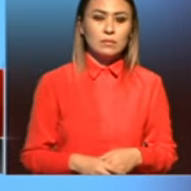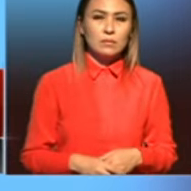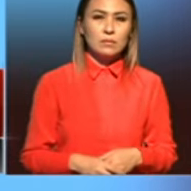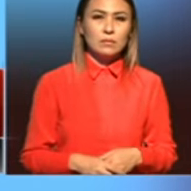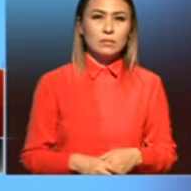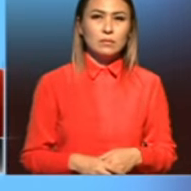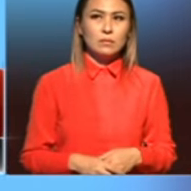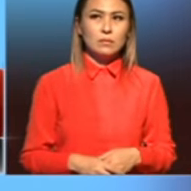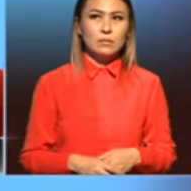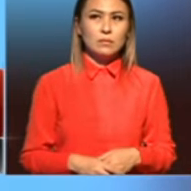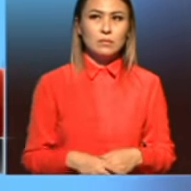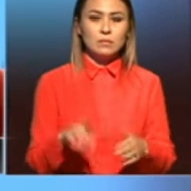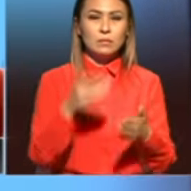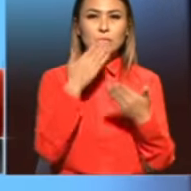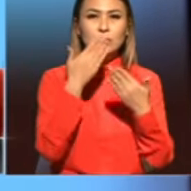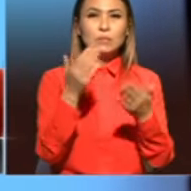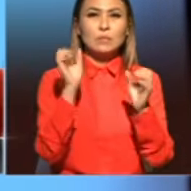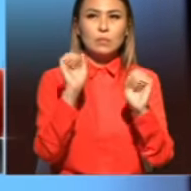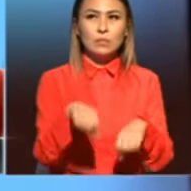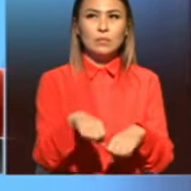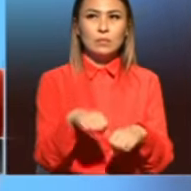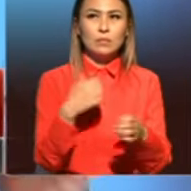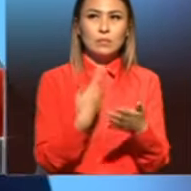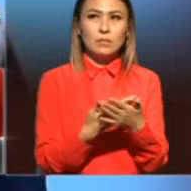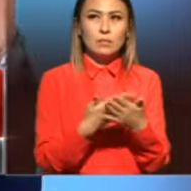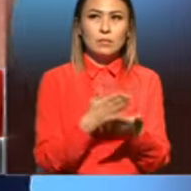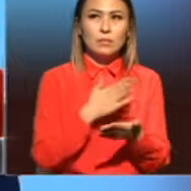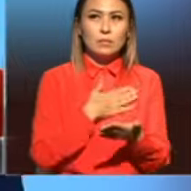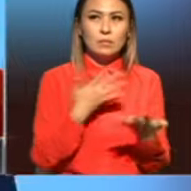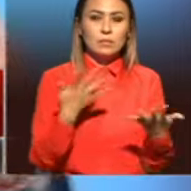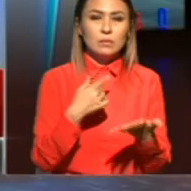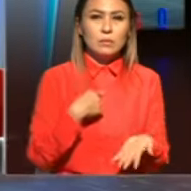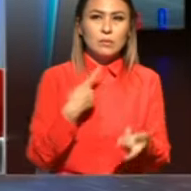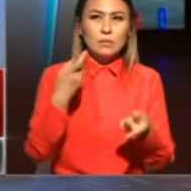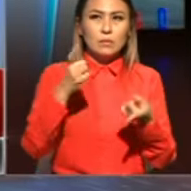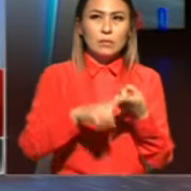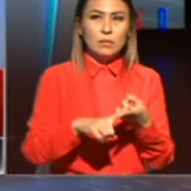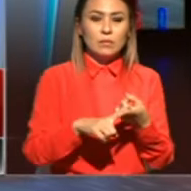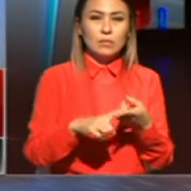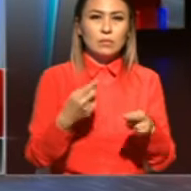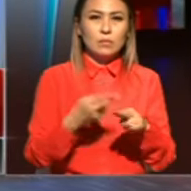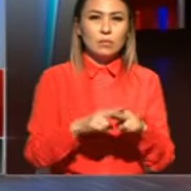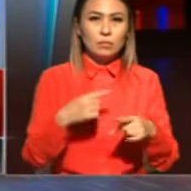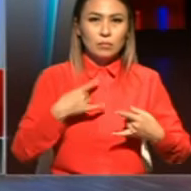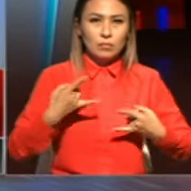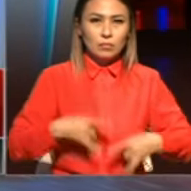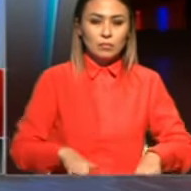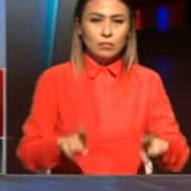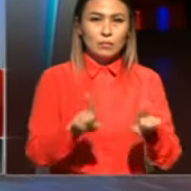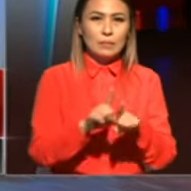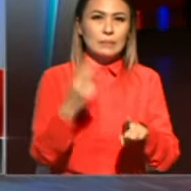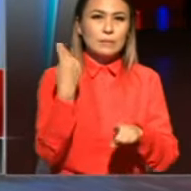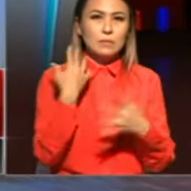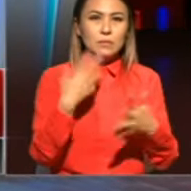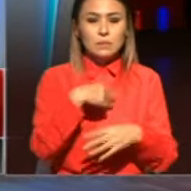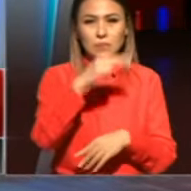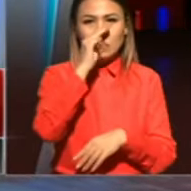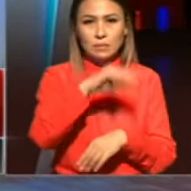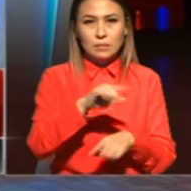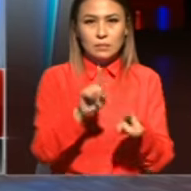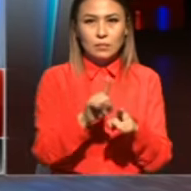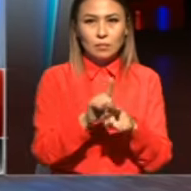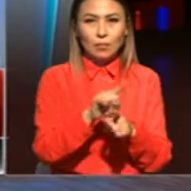азаматтық сұрақ қоюға болады. Мәселен, менің қандай қатысым бар? Мен осы туылғалы мен қалай кінәлімін? Неге